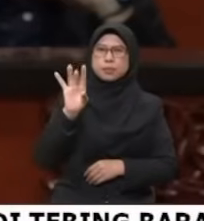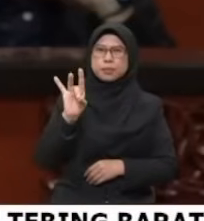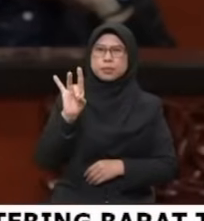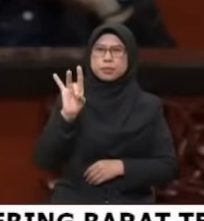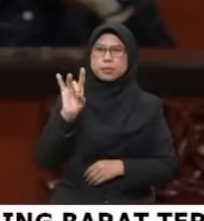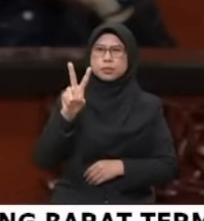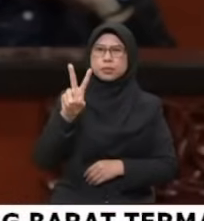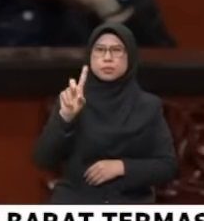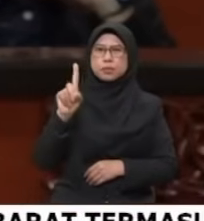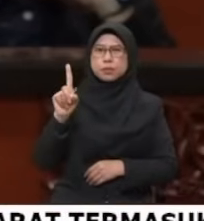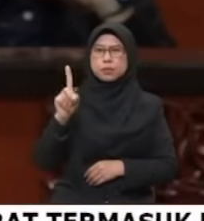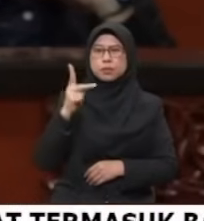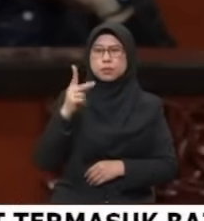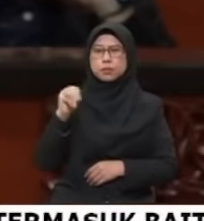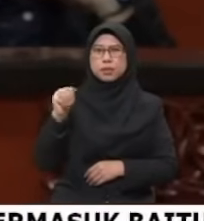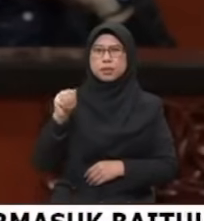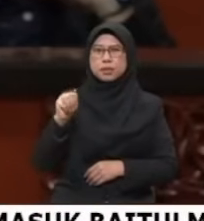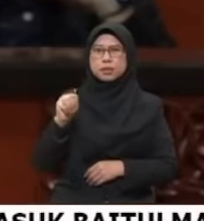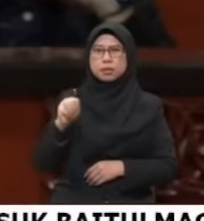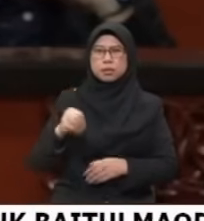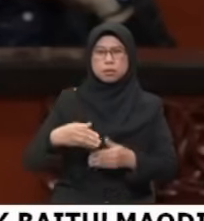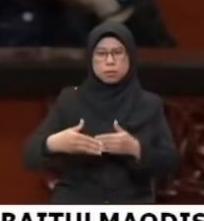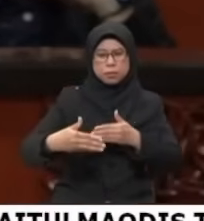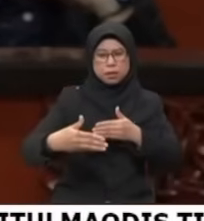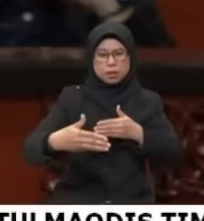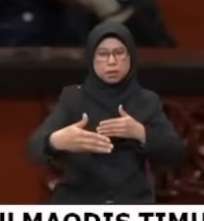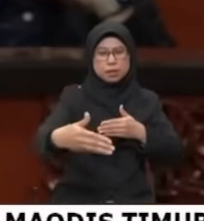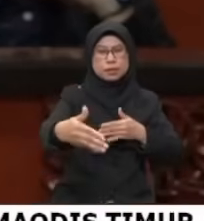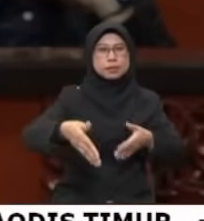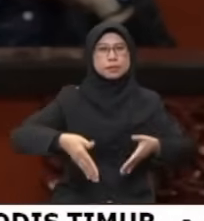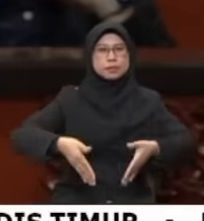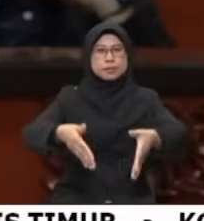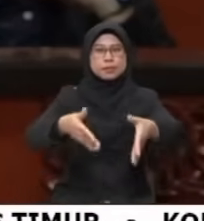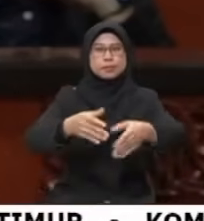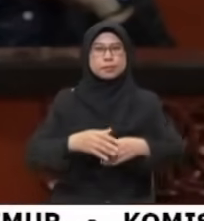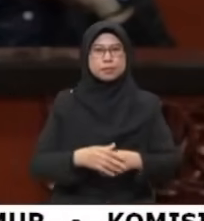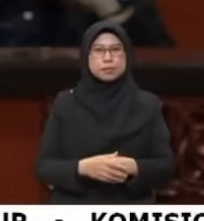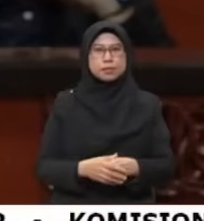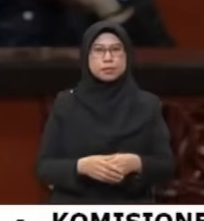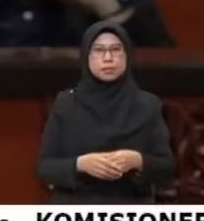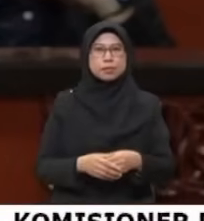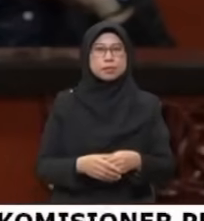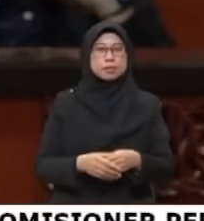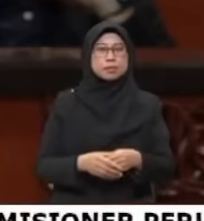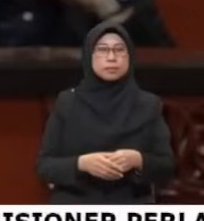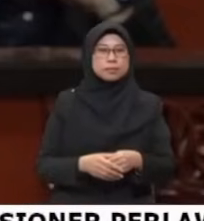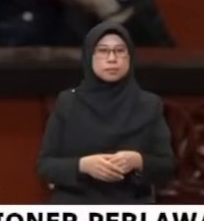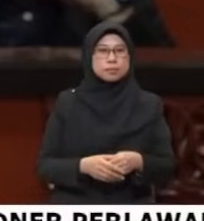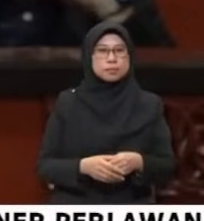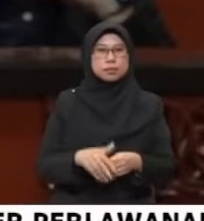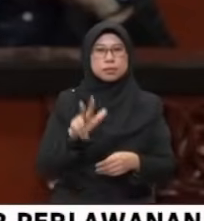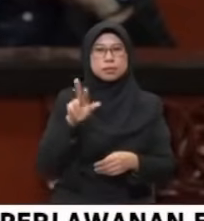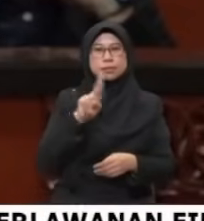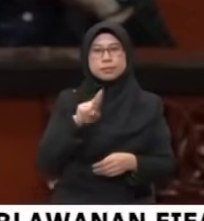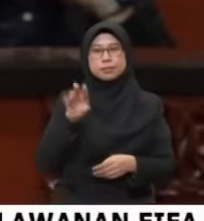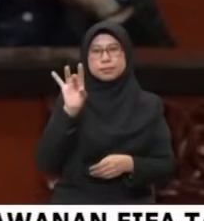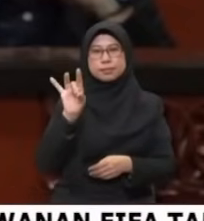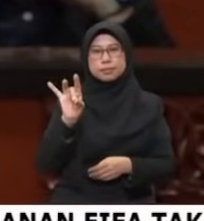3821 KM panjang lagi back yang melibatkan laluan persetuan sepanjang